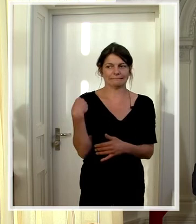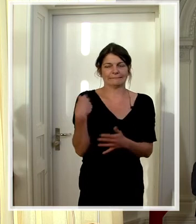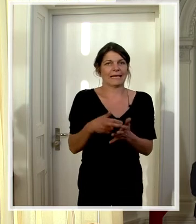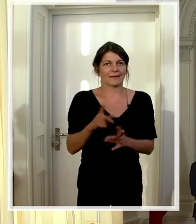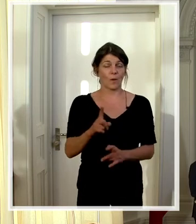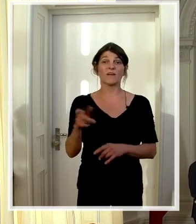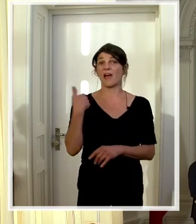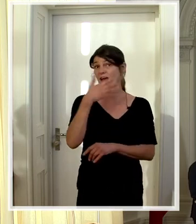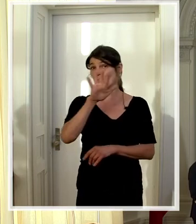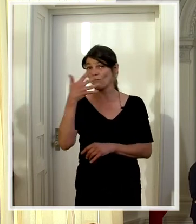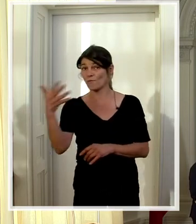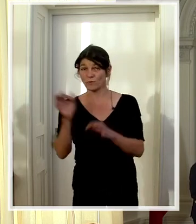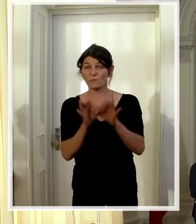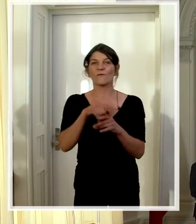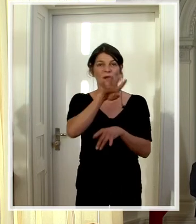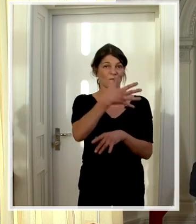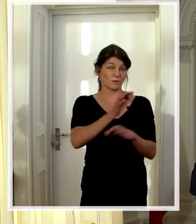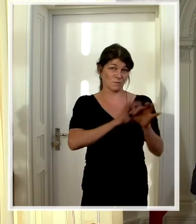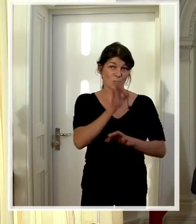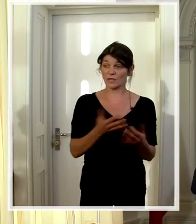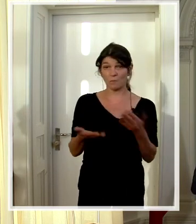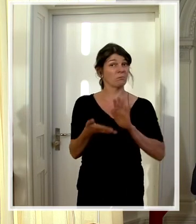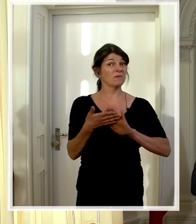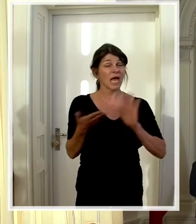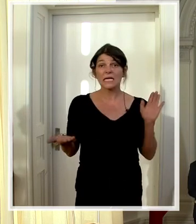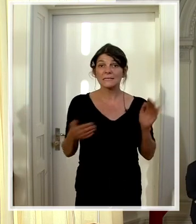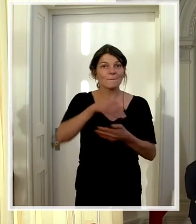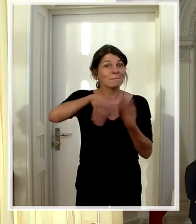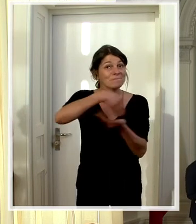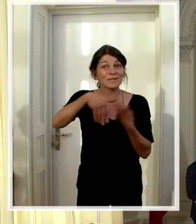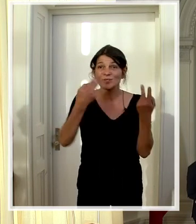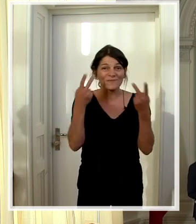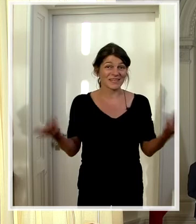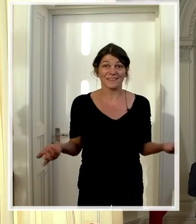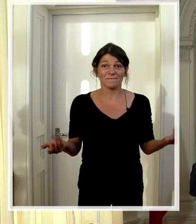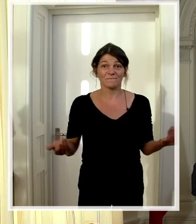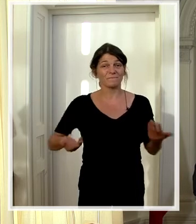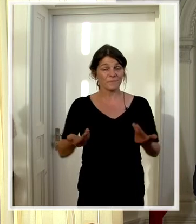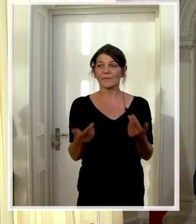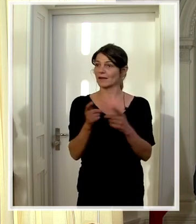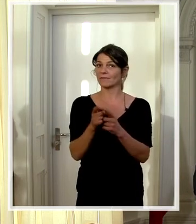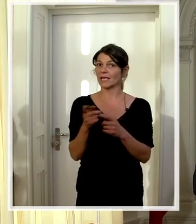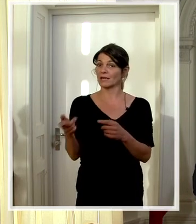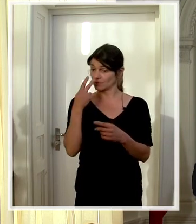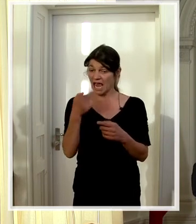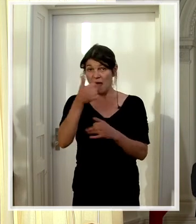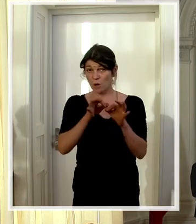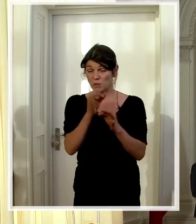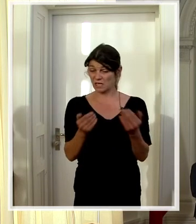dass es 55 und 54% sind. Das zeigt ja eben, dass der Mix wichtig ist, dass der Prozentunterschied, ich